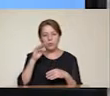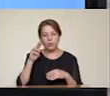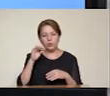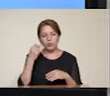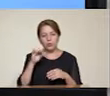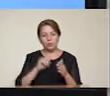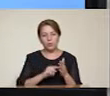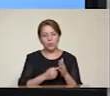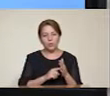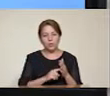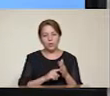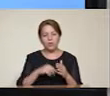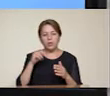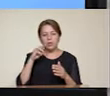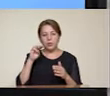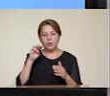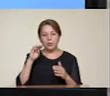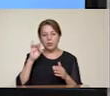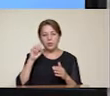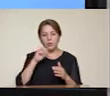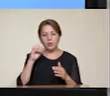nuqta, trayektoriya,